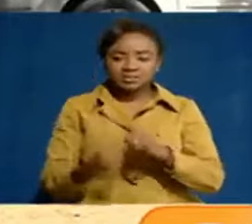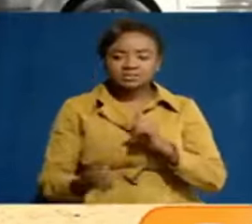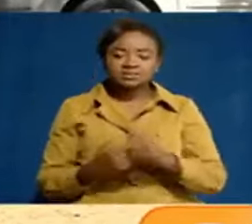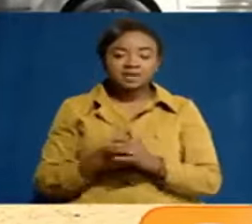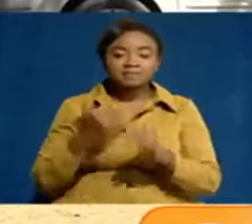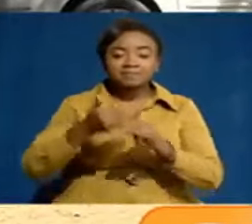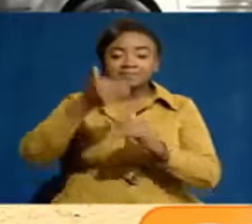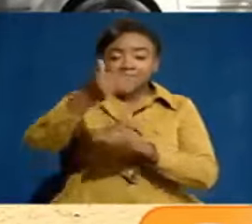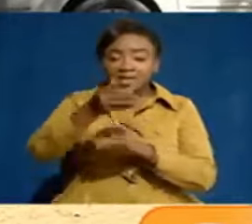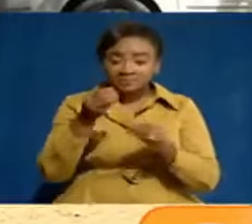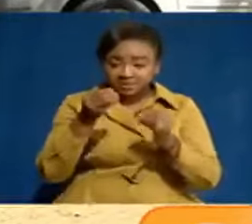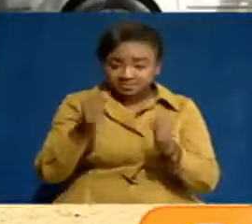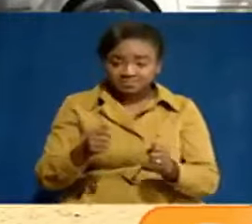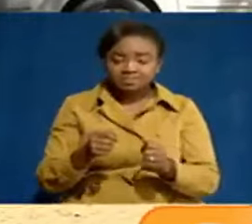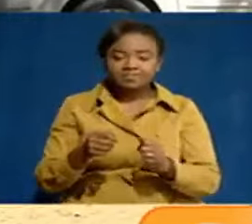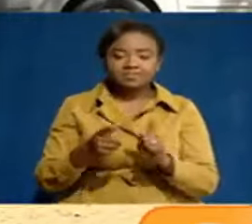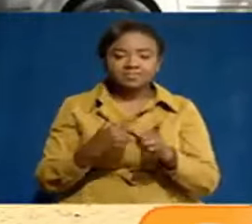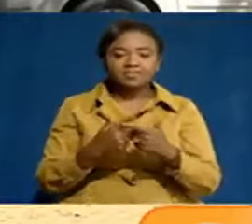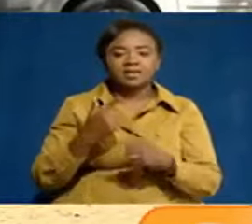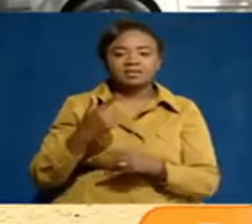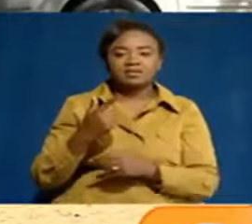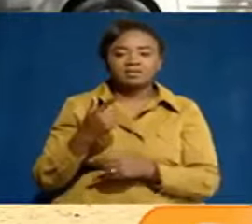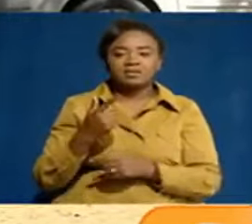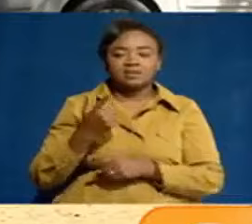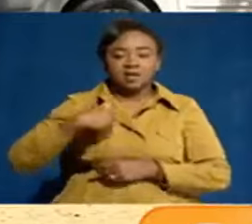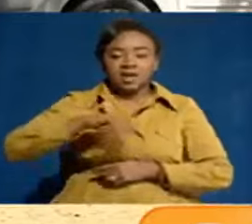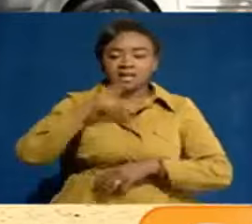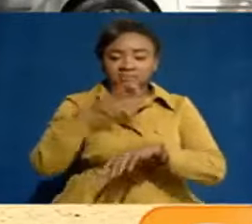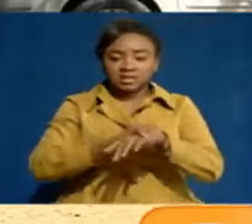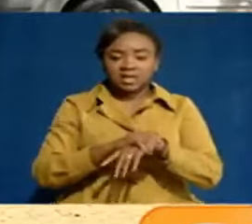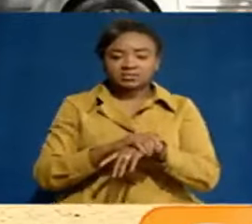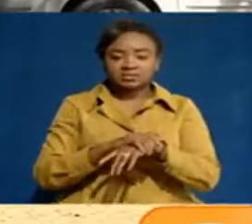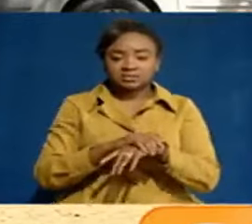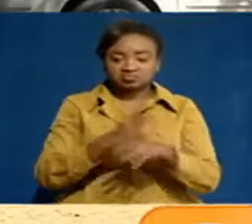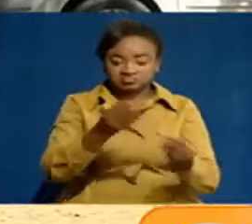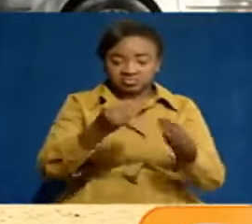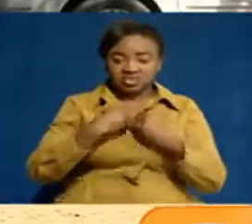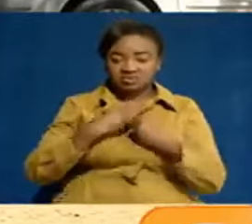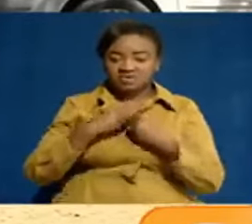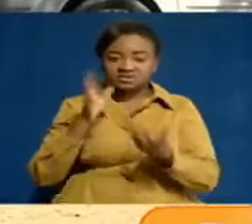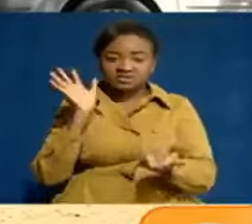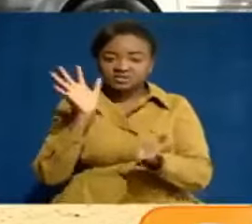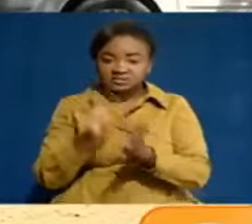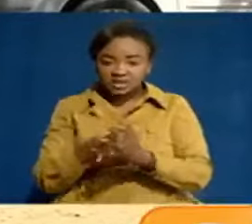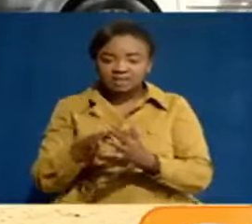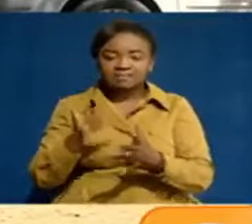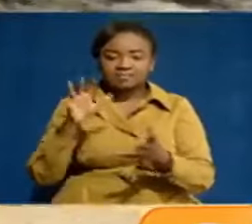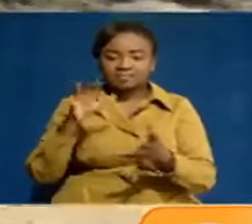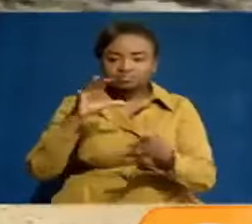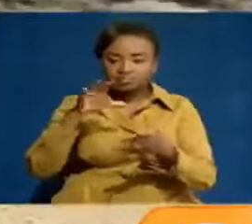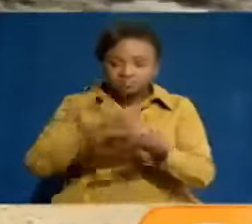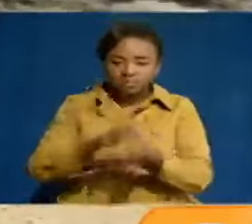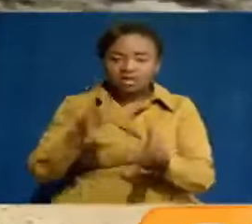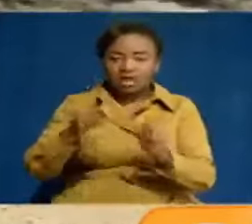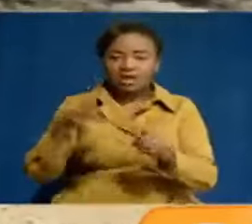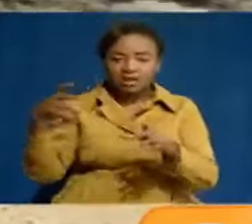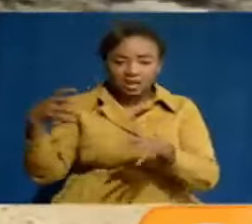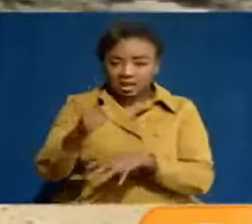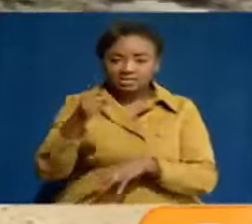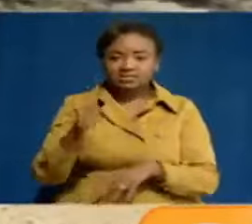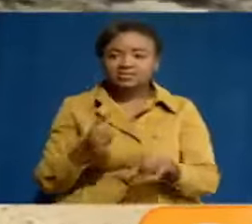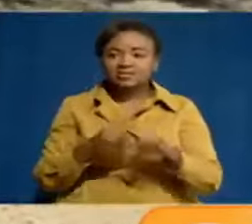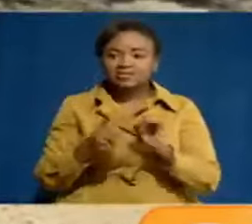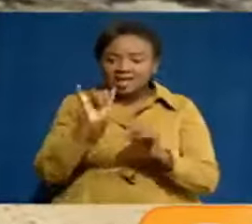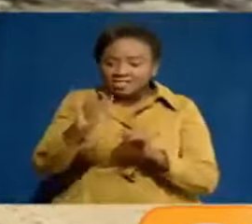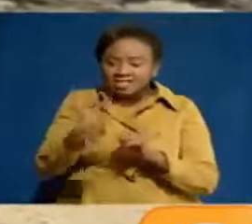After that, we were given a trap to catch it, but we didn't manage to. Hiyo mtego venye imeundwa